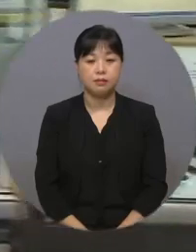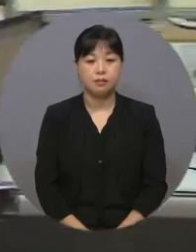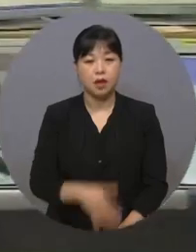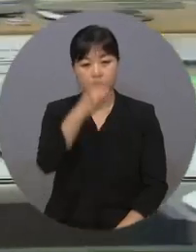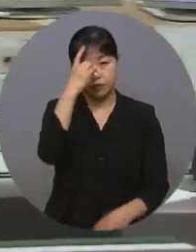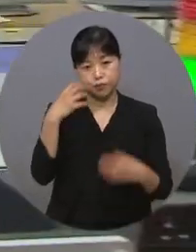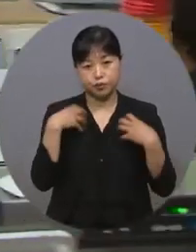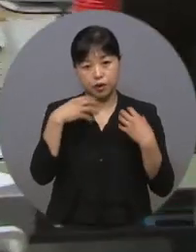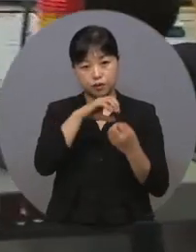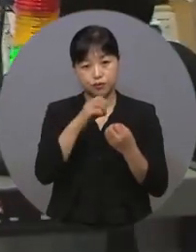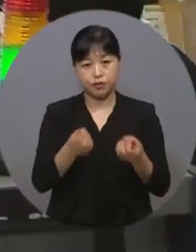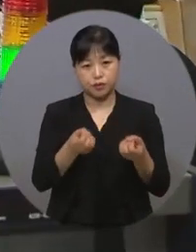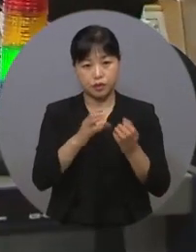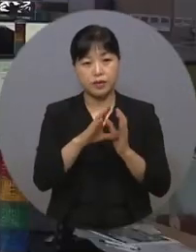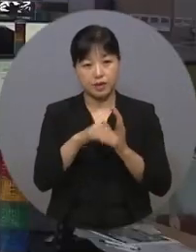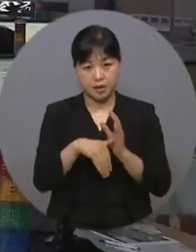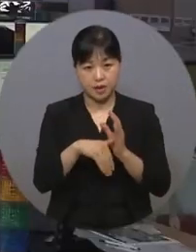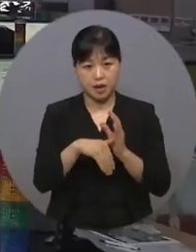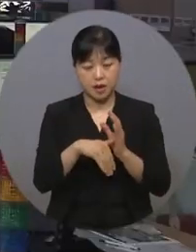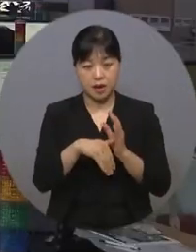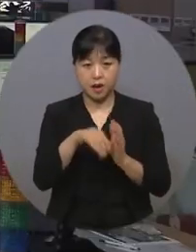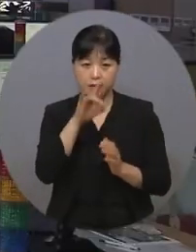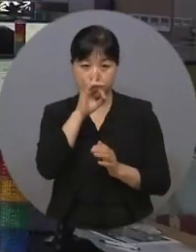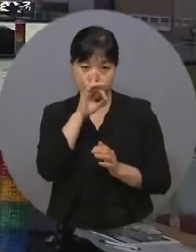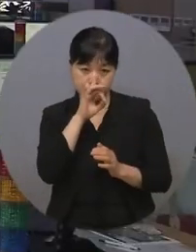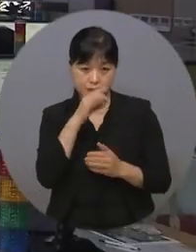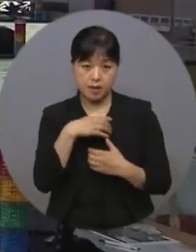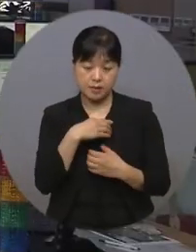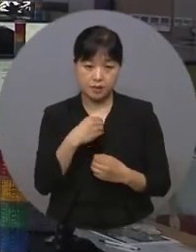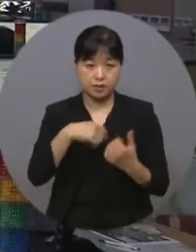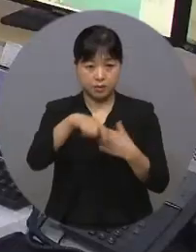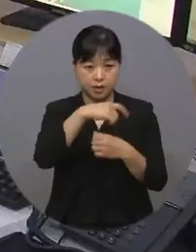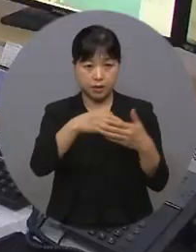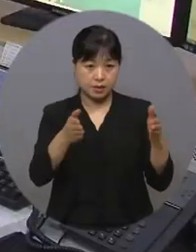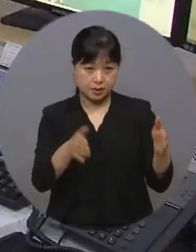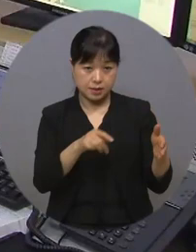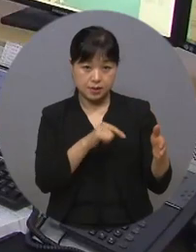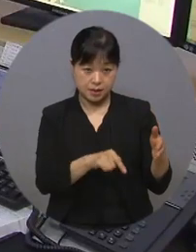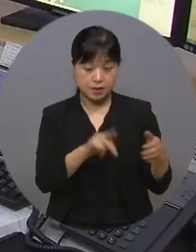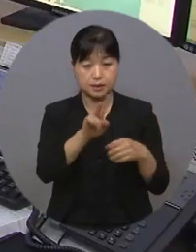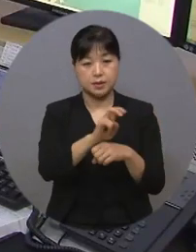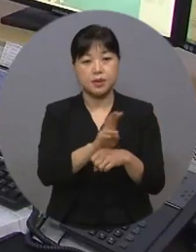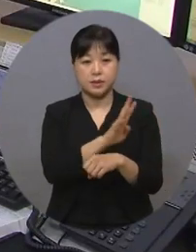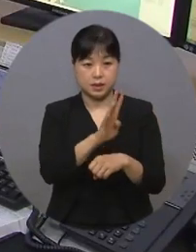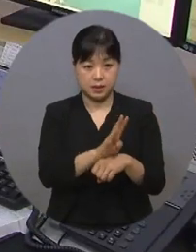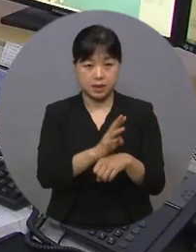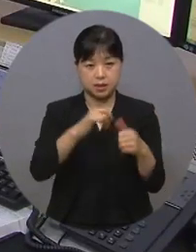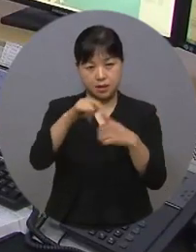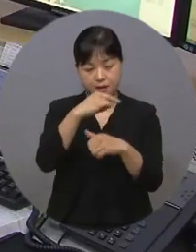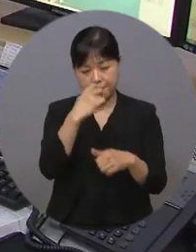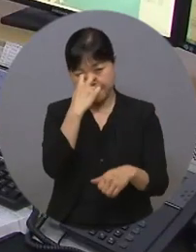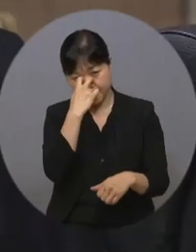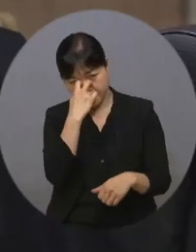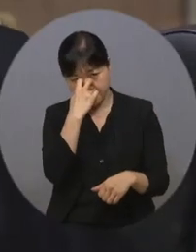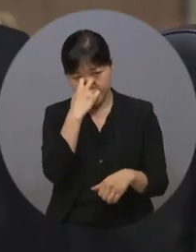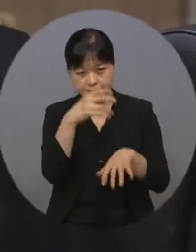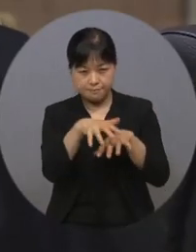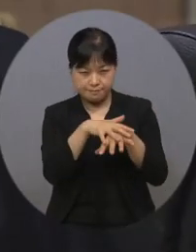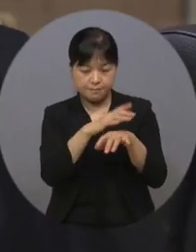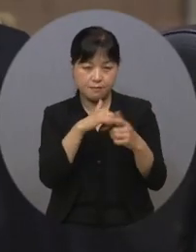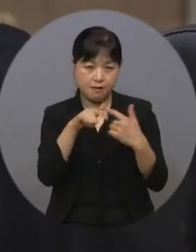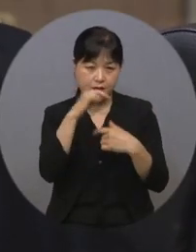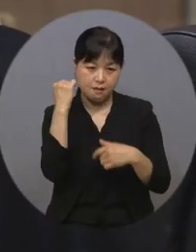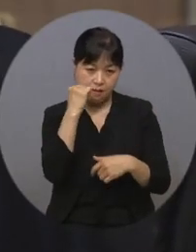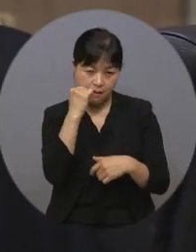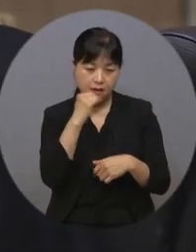정부가 추석 명절 동안 중앙재난안전상황실을 중심으로 24시간 상황관리 체계를 더욱